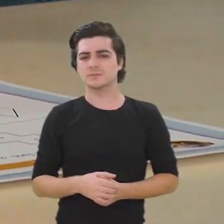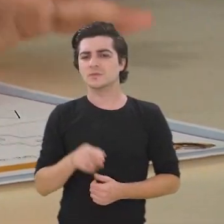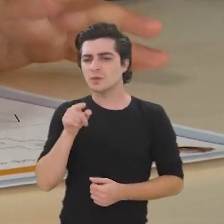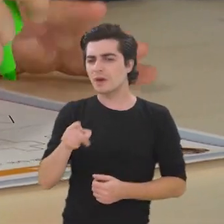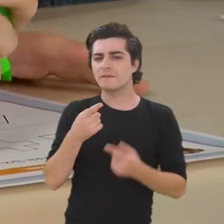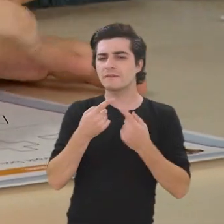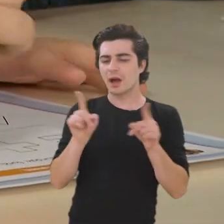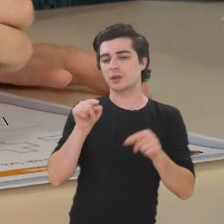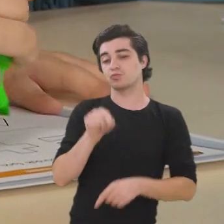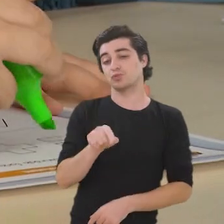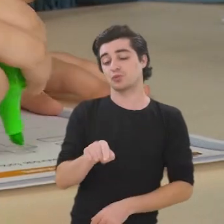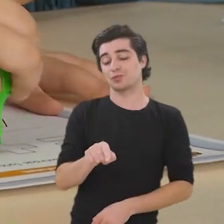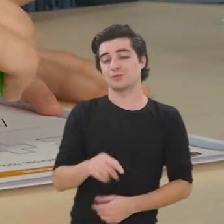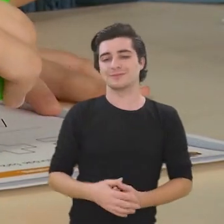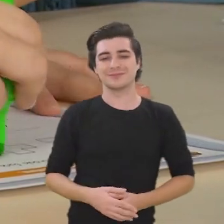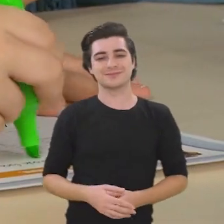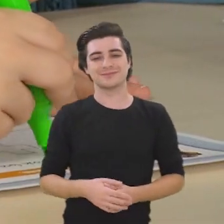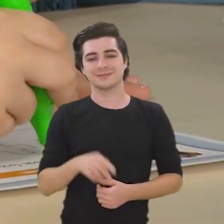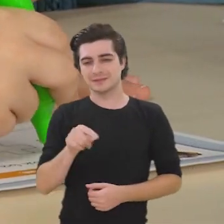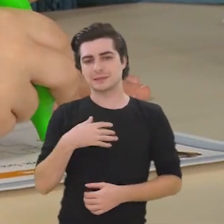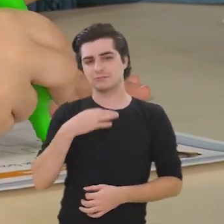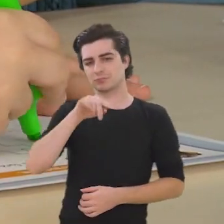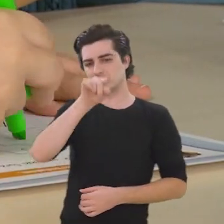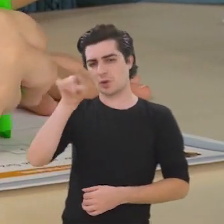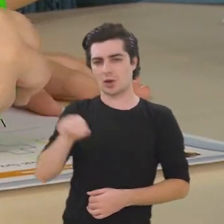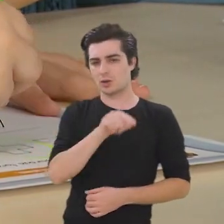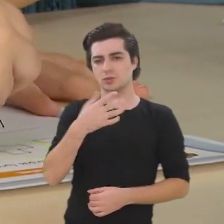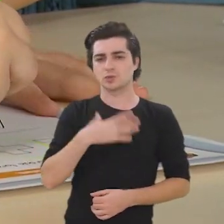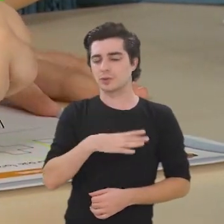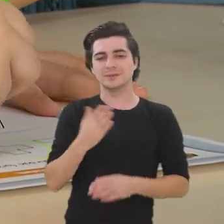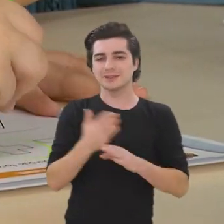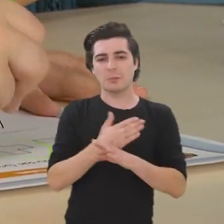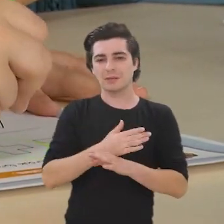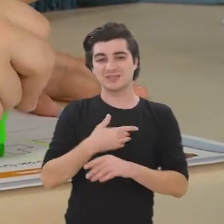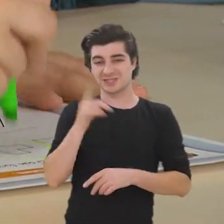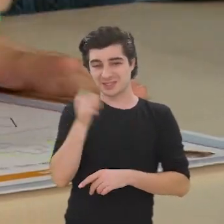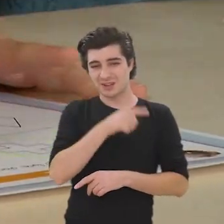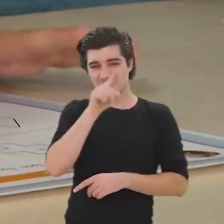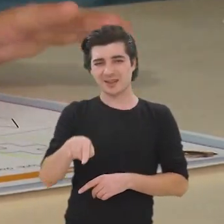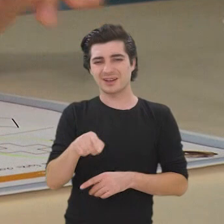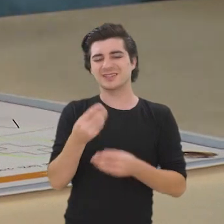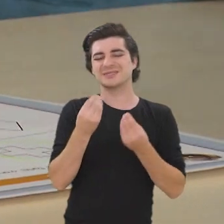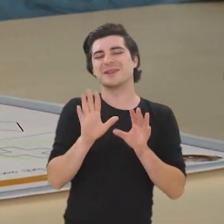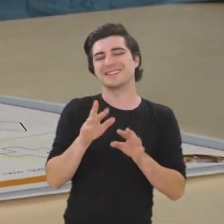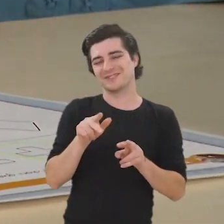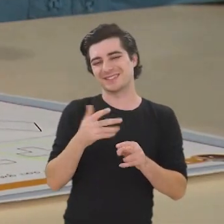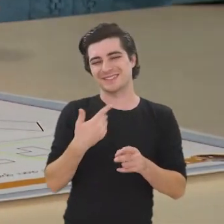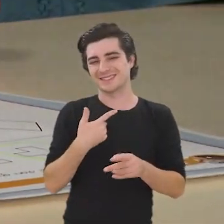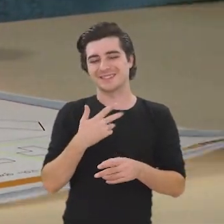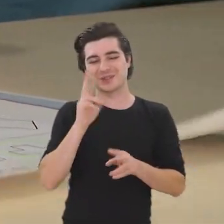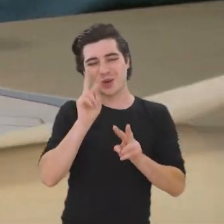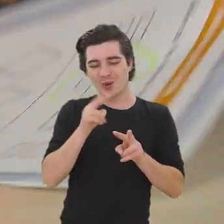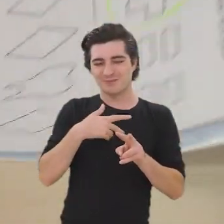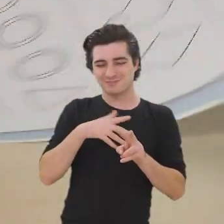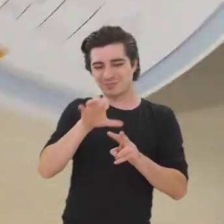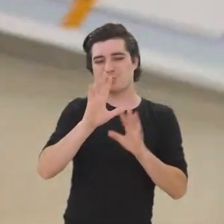Bunlardan farklı olan bu. Çok güzel. Daha için alacağım çünkü bu çarpı atsam pek de anlamlı olmaz. Çok